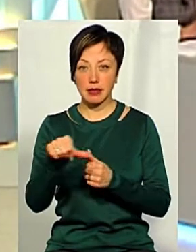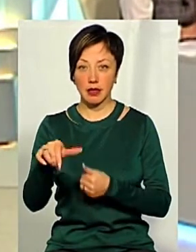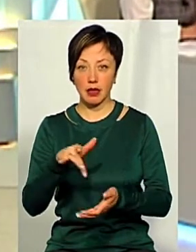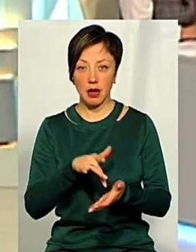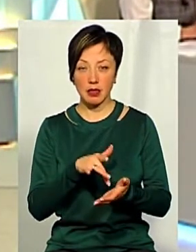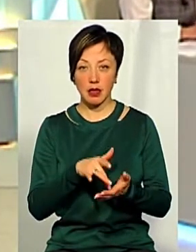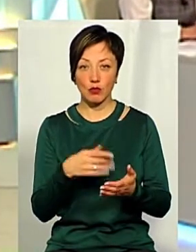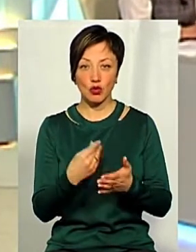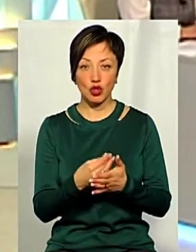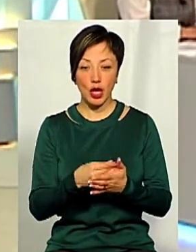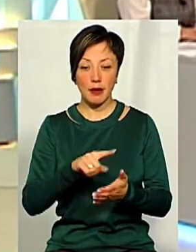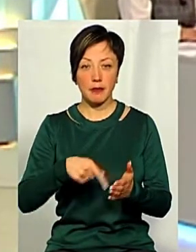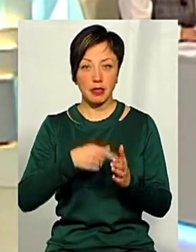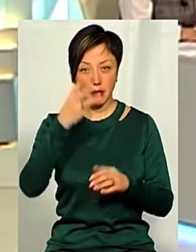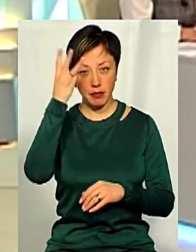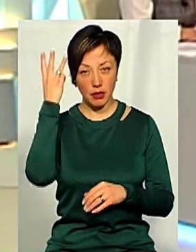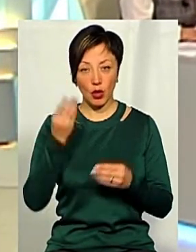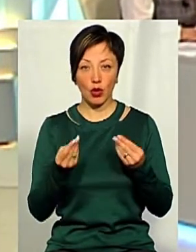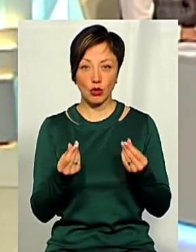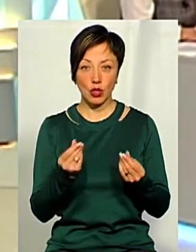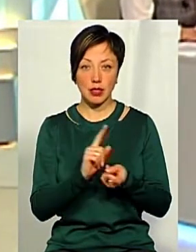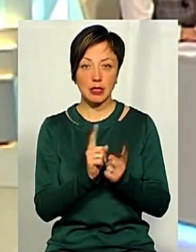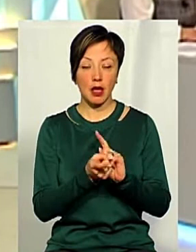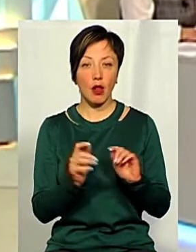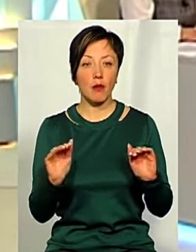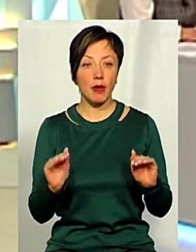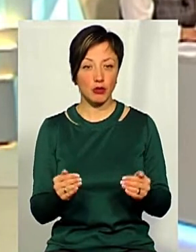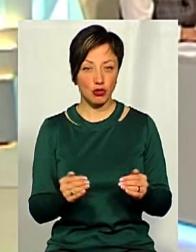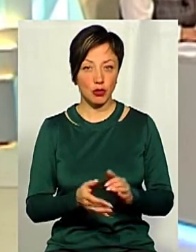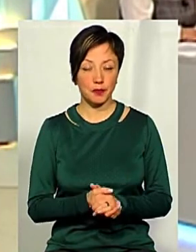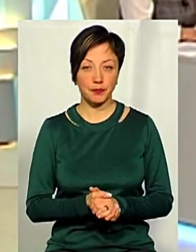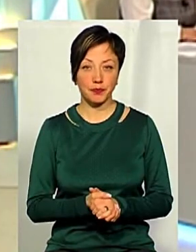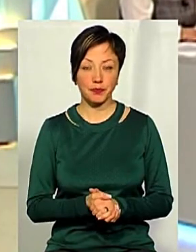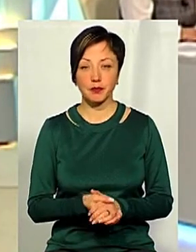бюджеті Хмельницького грошей стало менше.